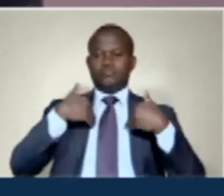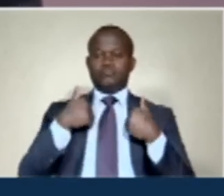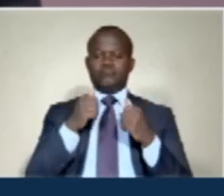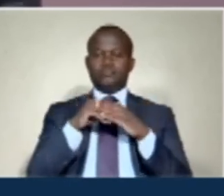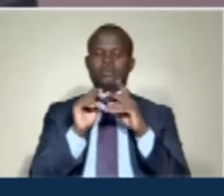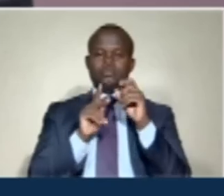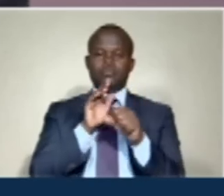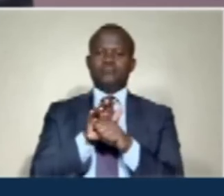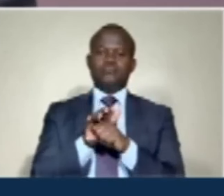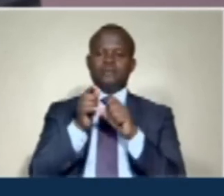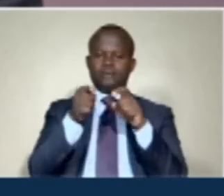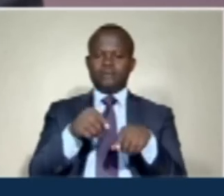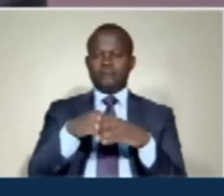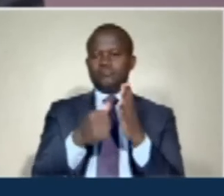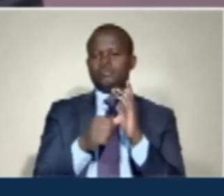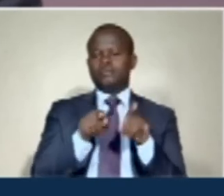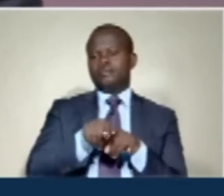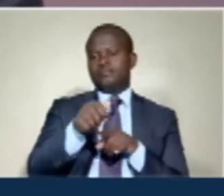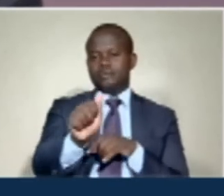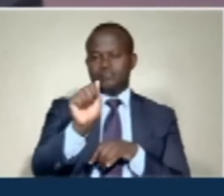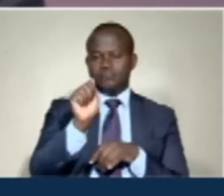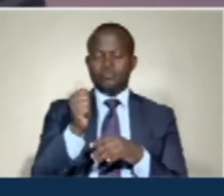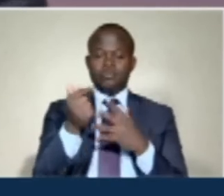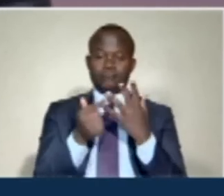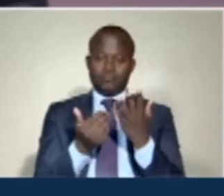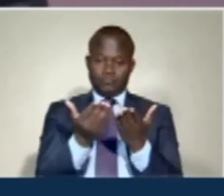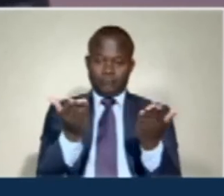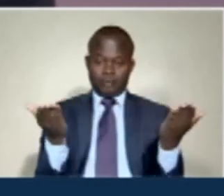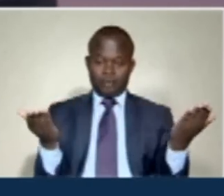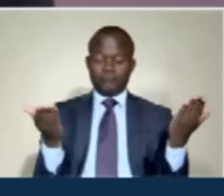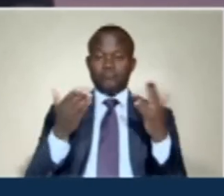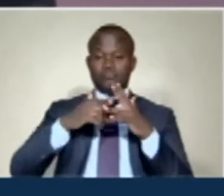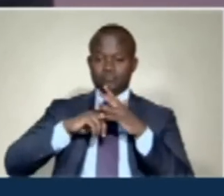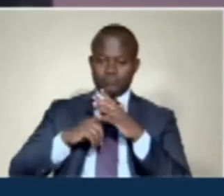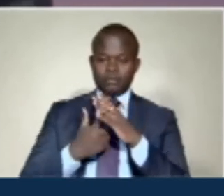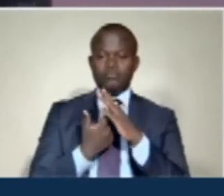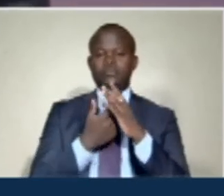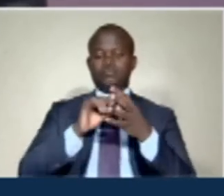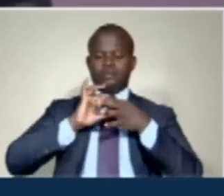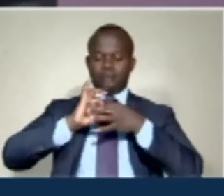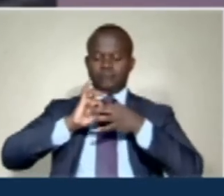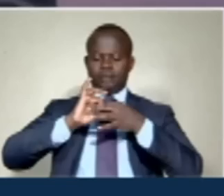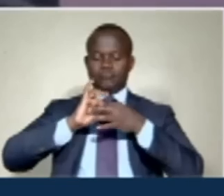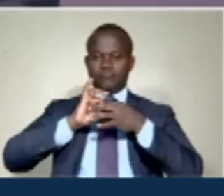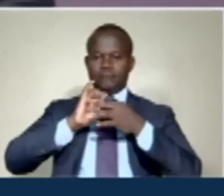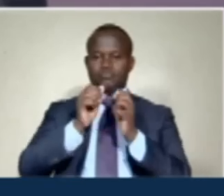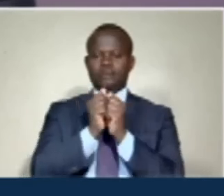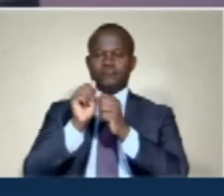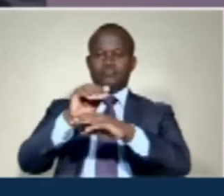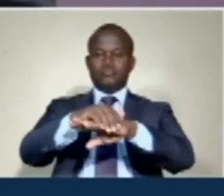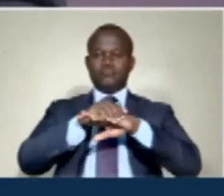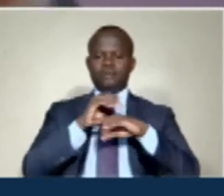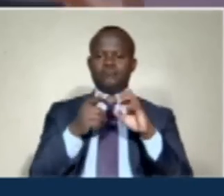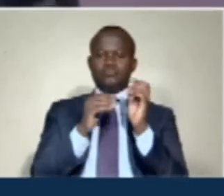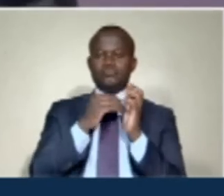bihumbi bisanze muri icyo kibazo. Aho rero ni naho havuye ubufatanye n'Ubwongereza,